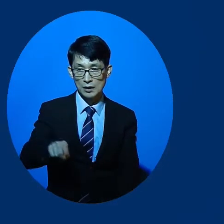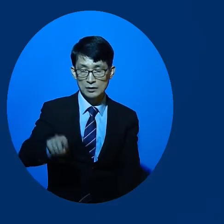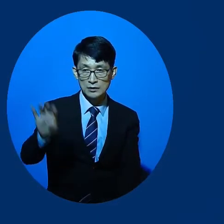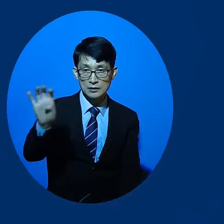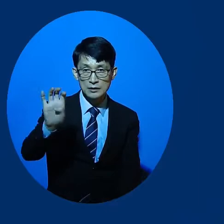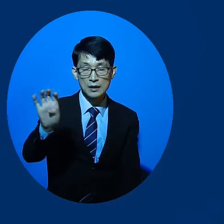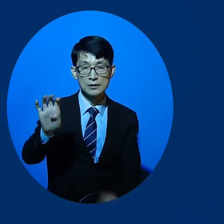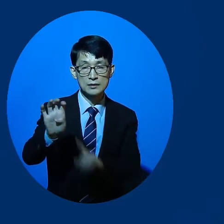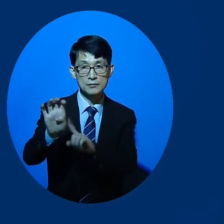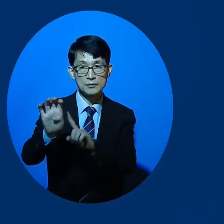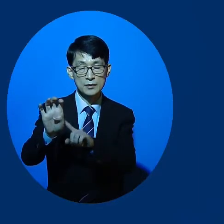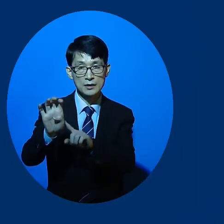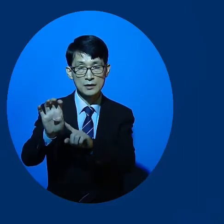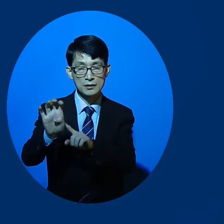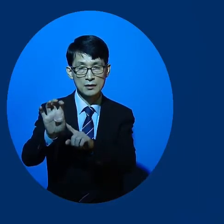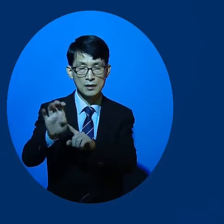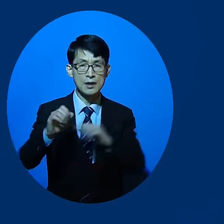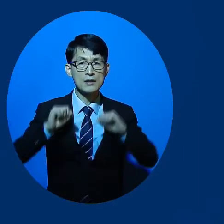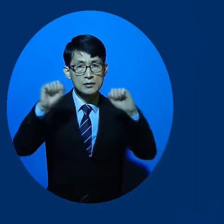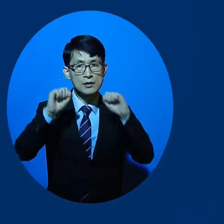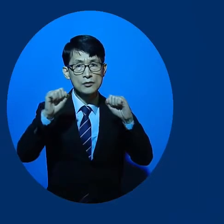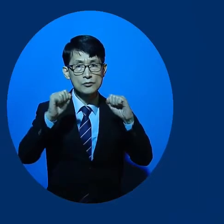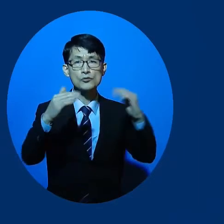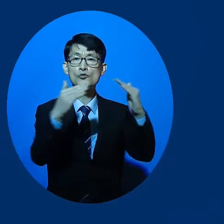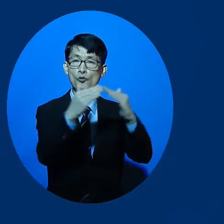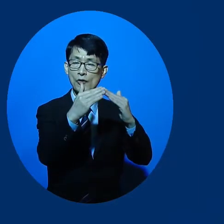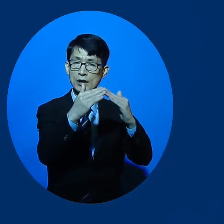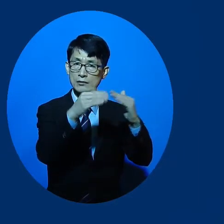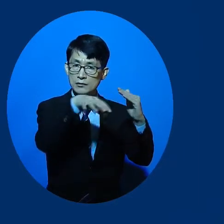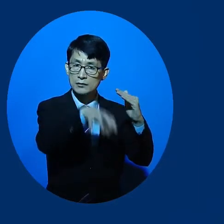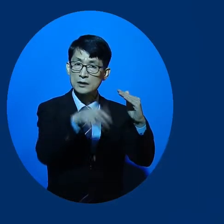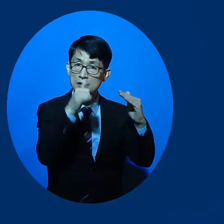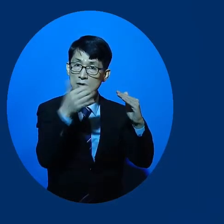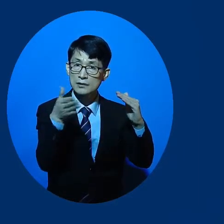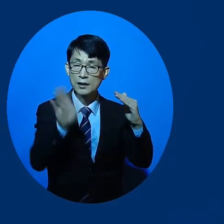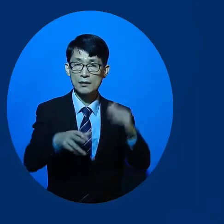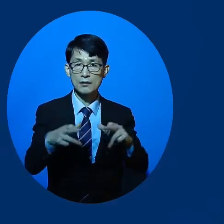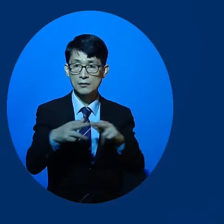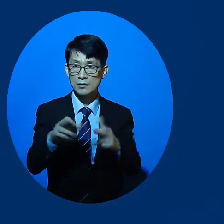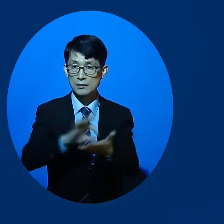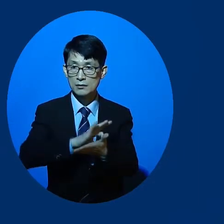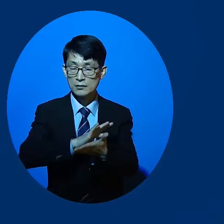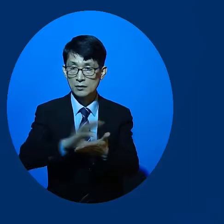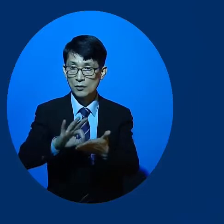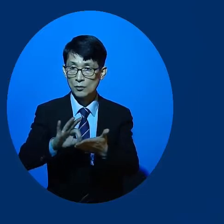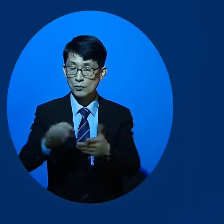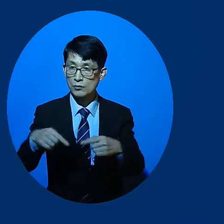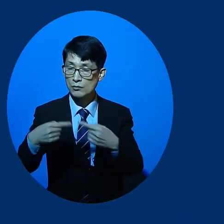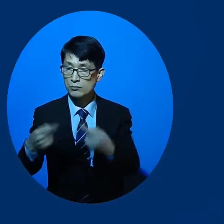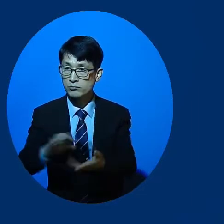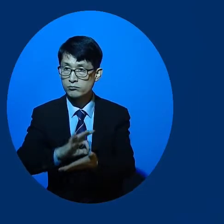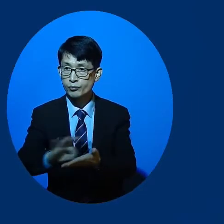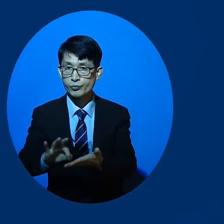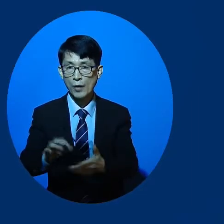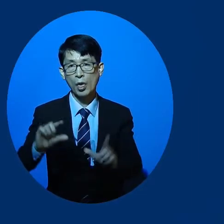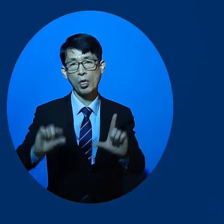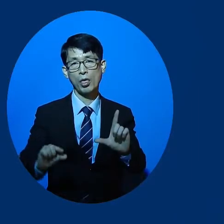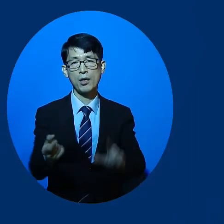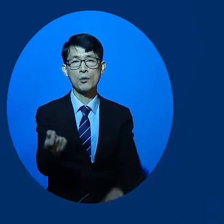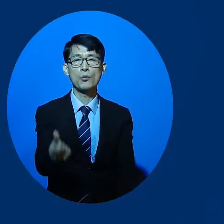전용 체육 시설이 있음에도 불구하고 장애인들의 이용률이 매우 낮은 실정이라는